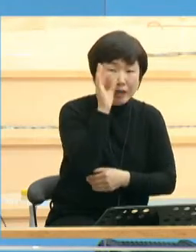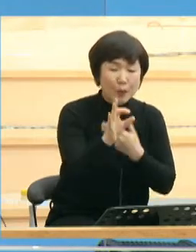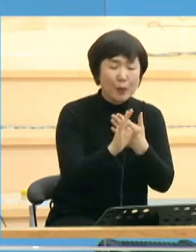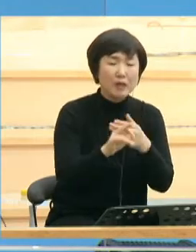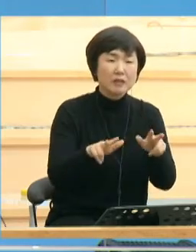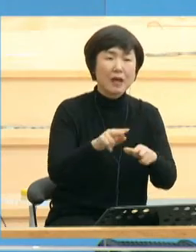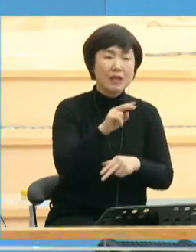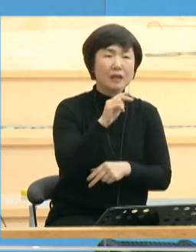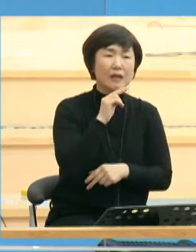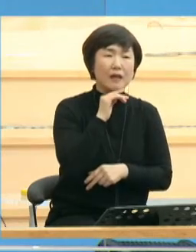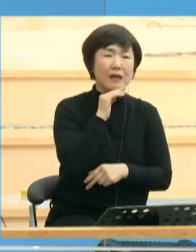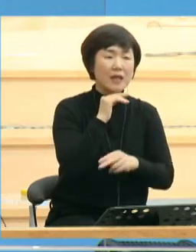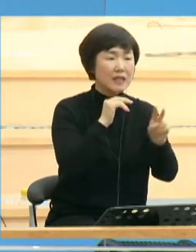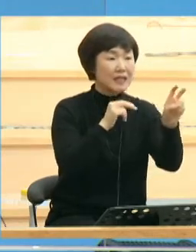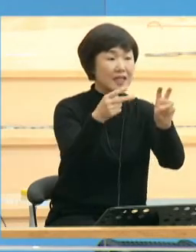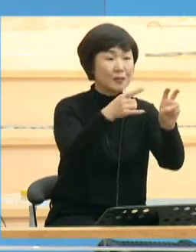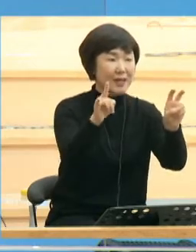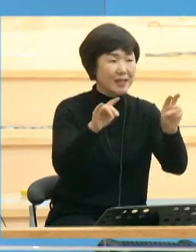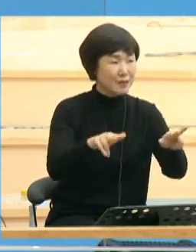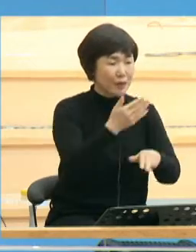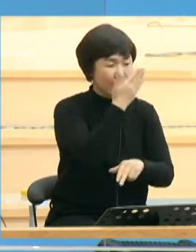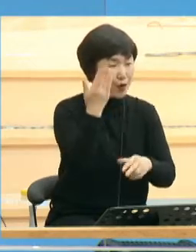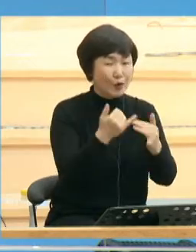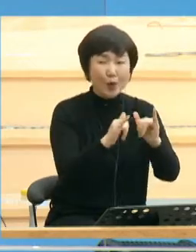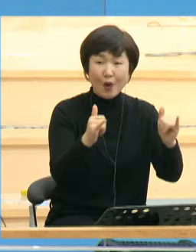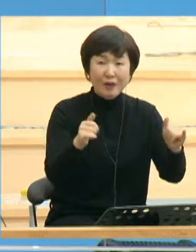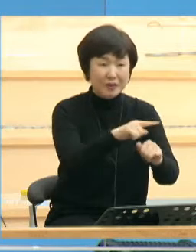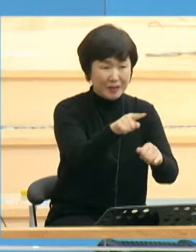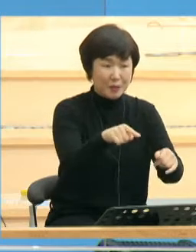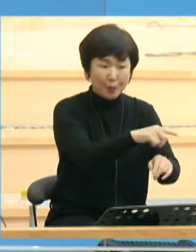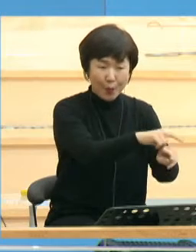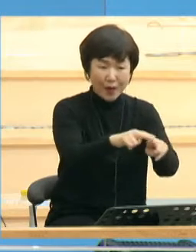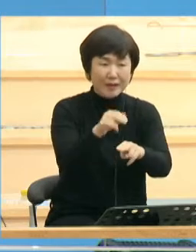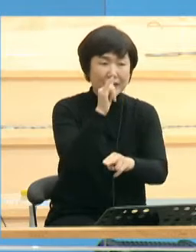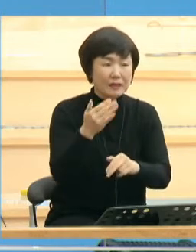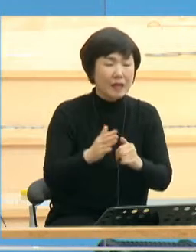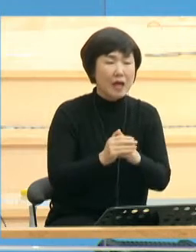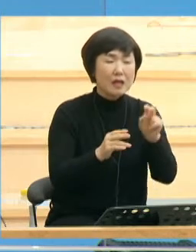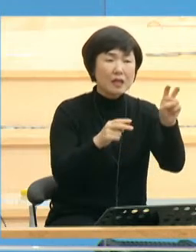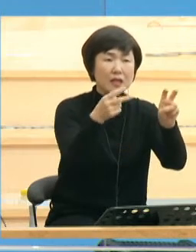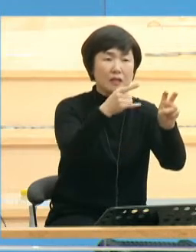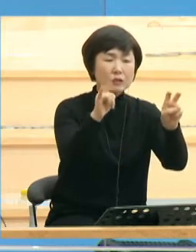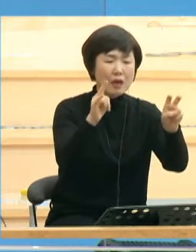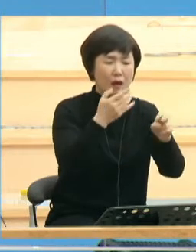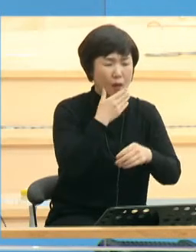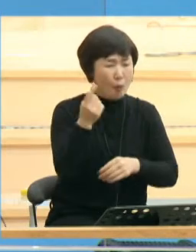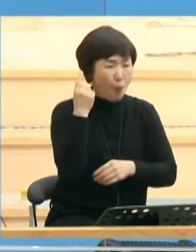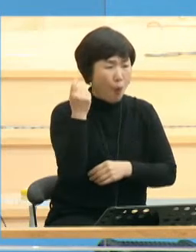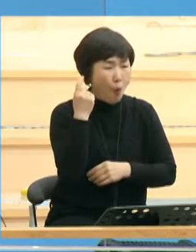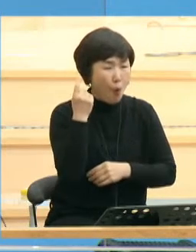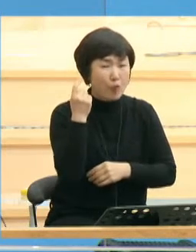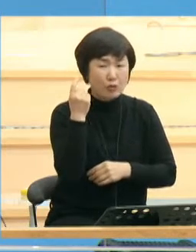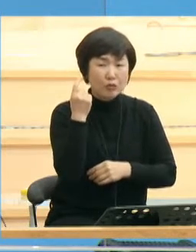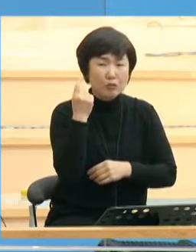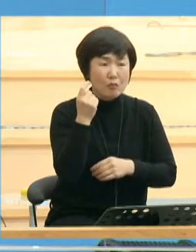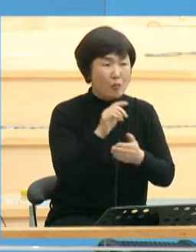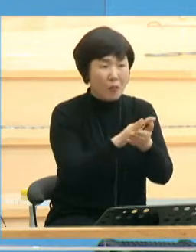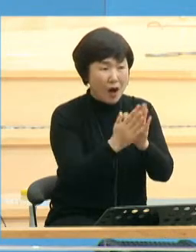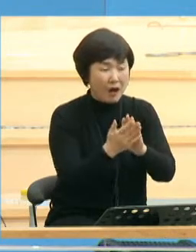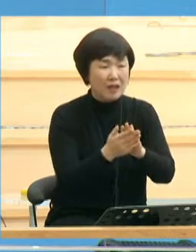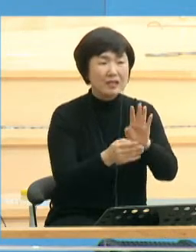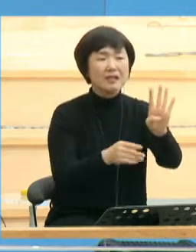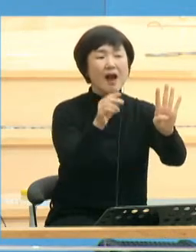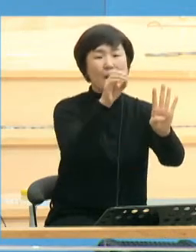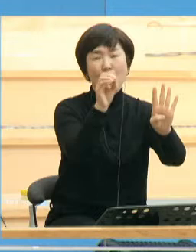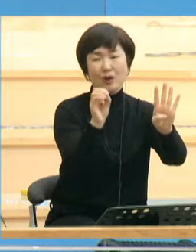20대에 우리 청년들이 앞자리에 앉아 있습니다만 20대 복음 하율이 4% 한국